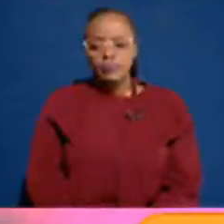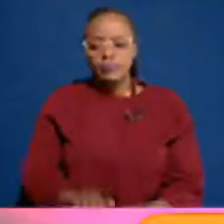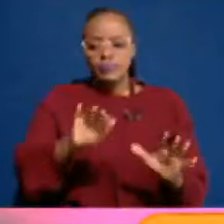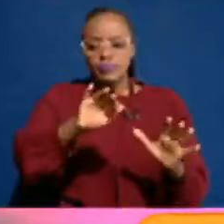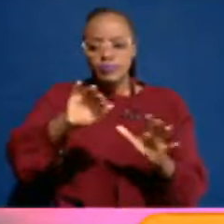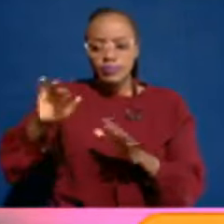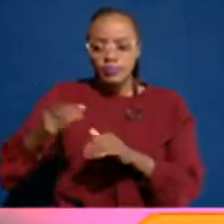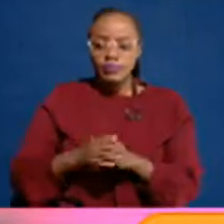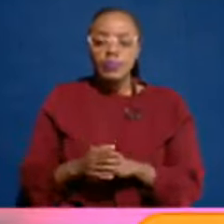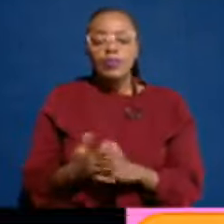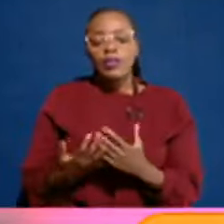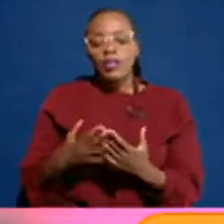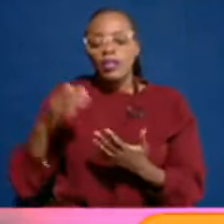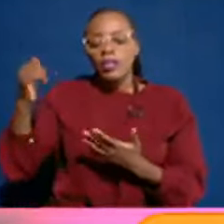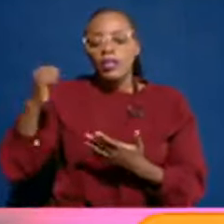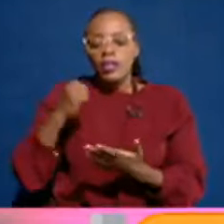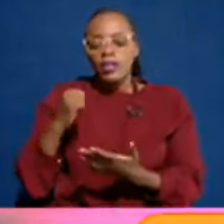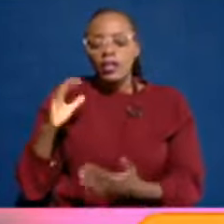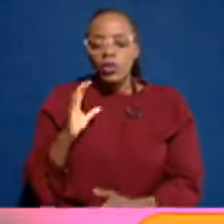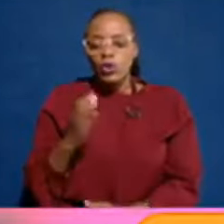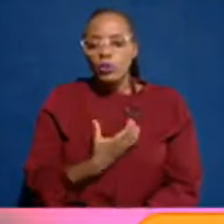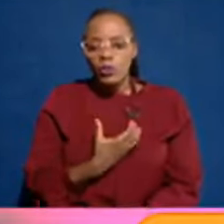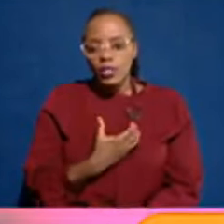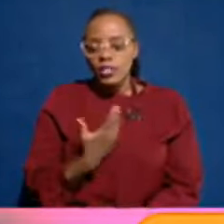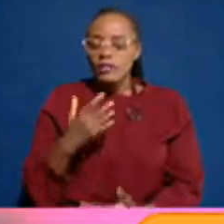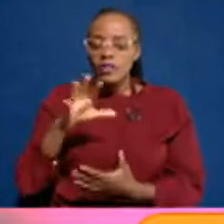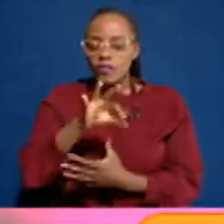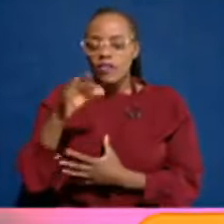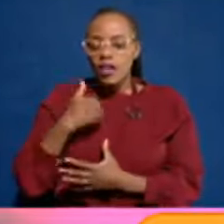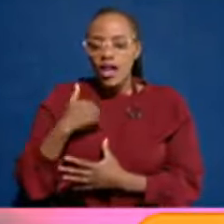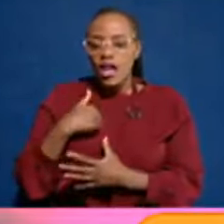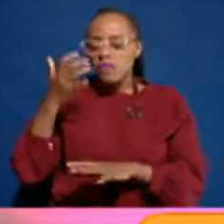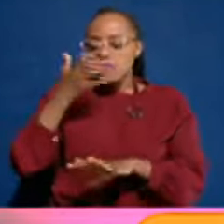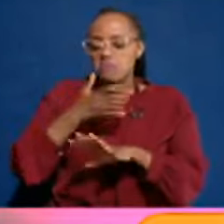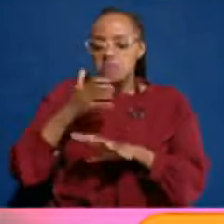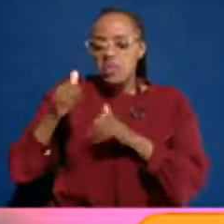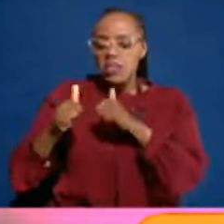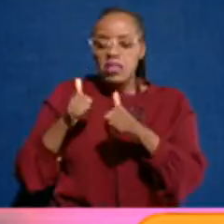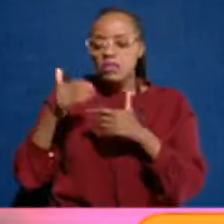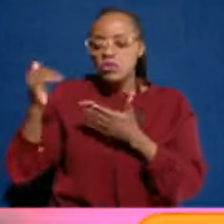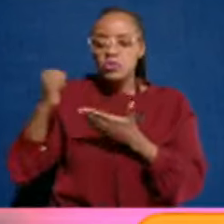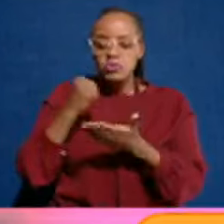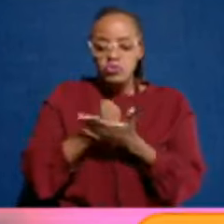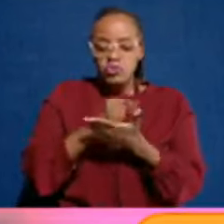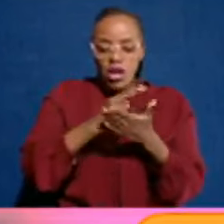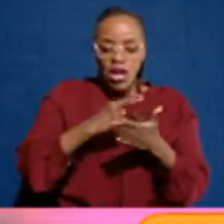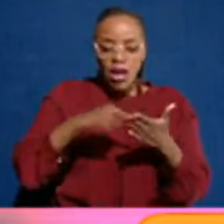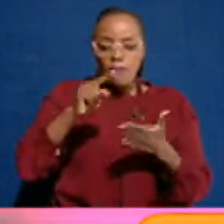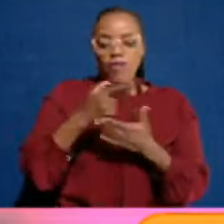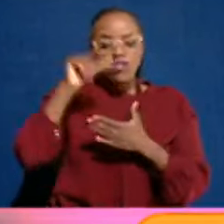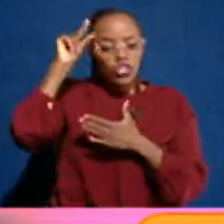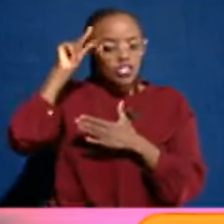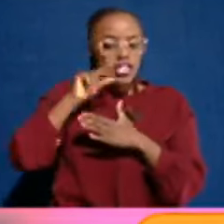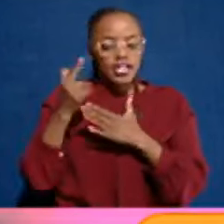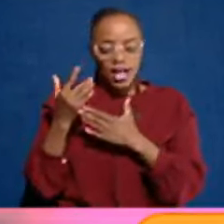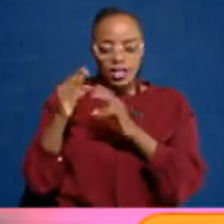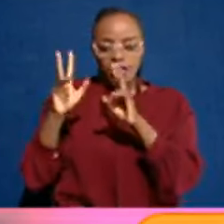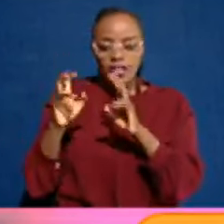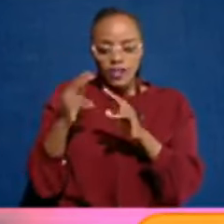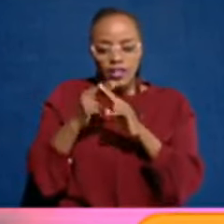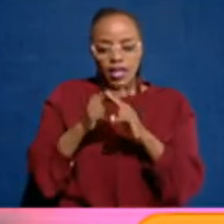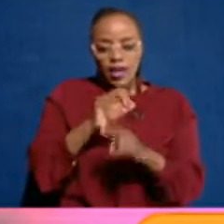Na mtazamaji, kamati ya uteuzi katika bunge la kitaifa limedinda kumuidhinisha waziri mteule wa masuala ya jinsia Stella Soi